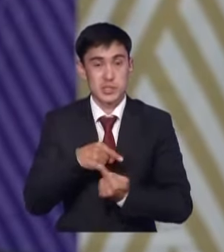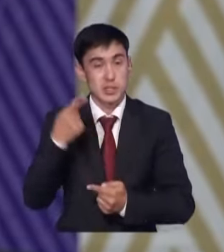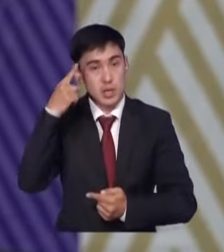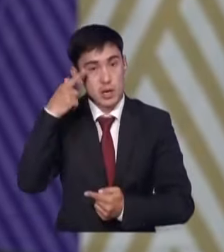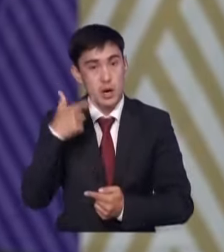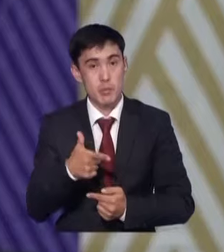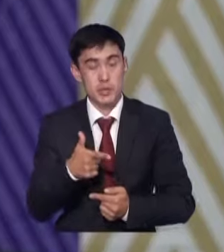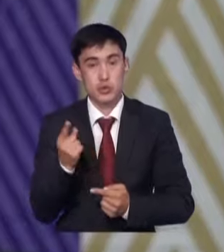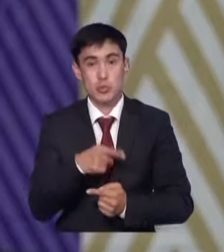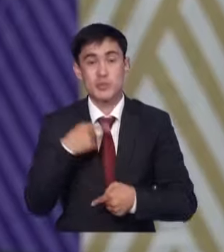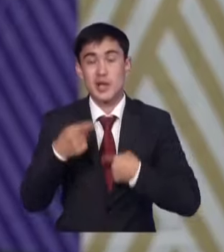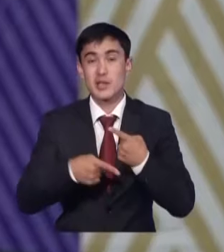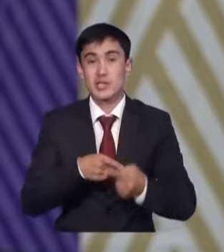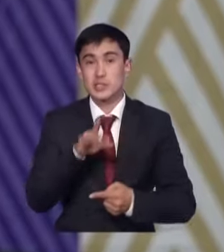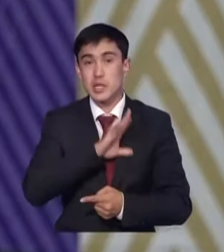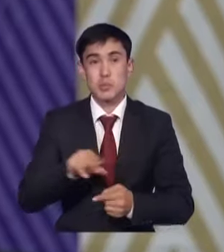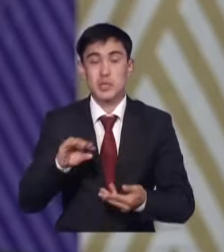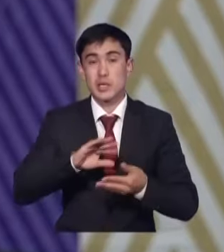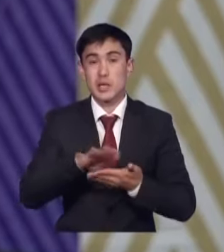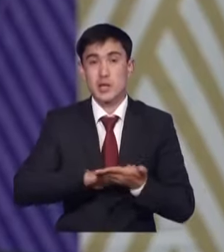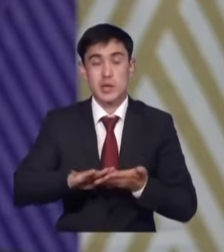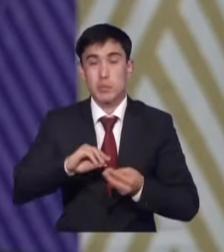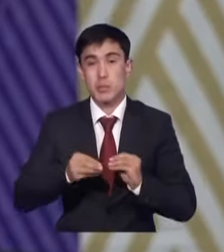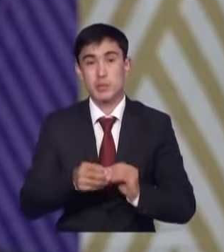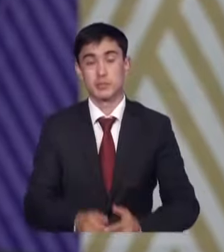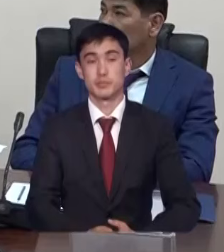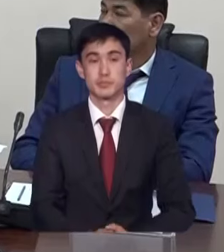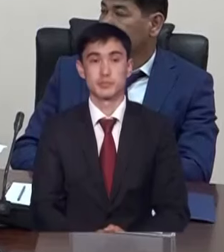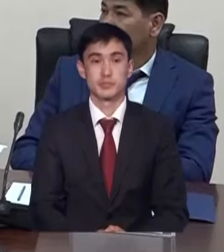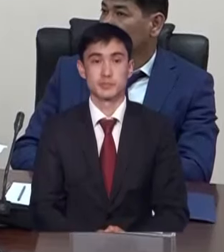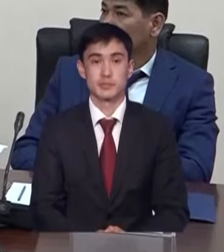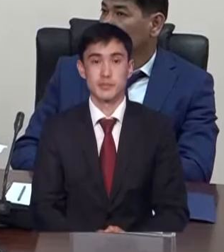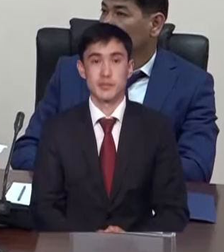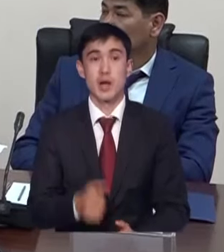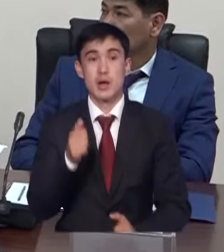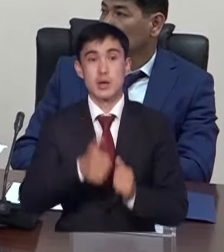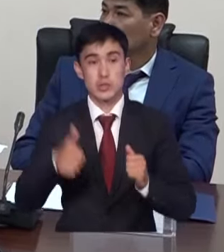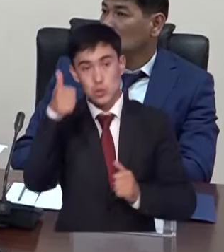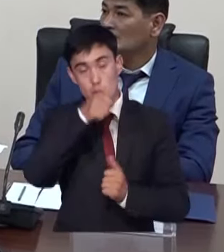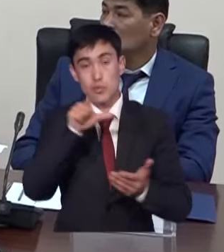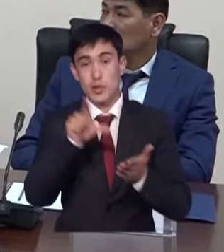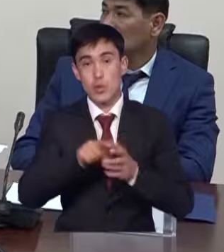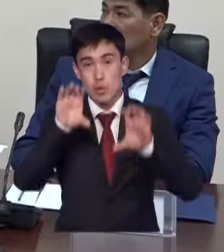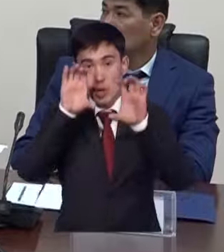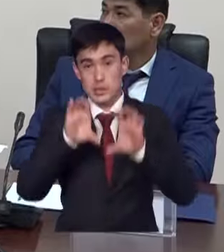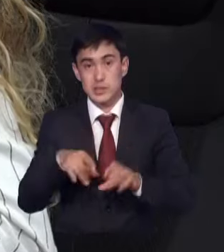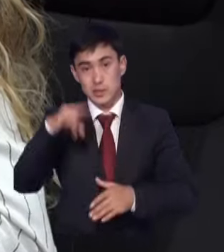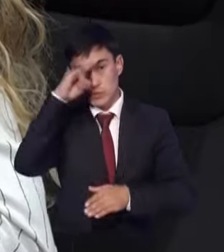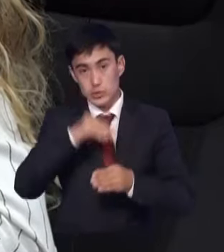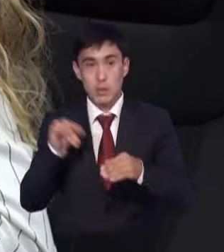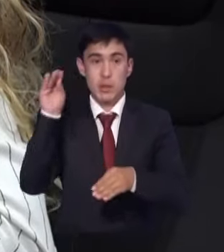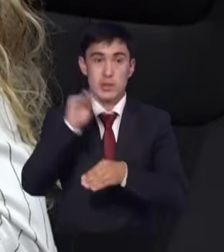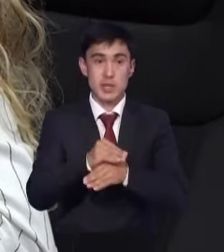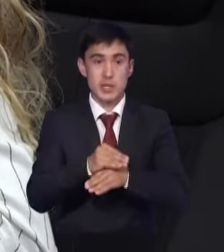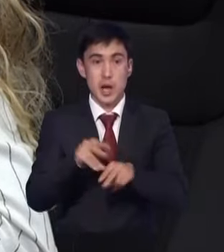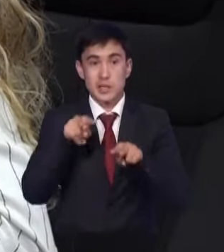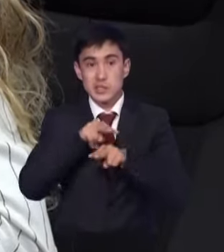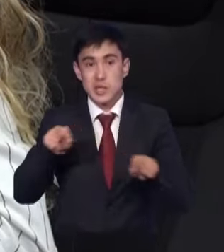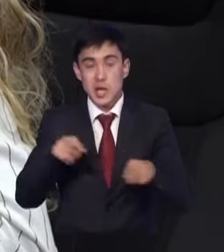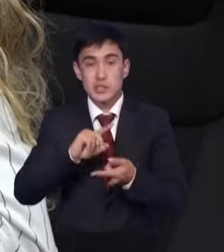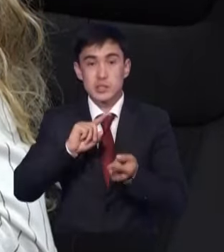грамотно, чтобы в дальнейшем не было никаких побочных эффектов. Каждый год налоговый кодекс Казахстана вносит дополнения.